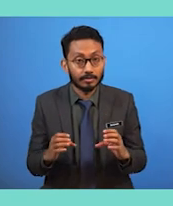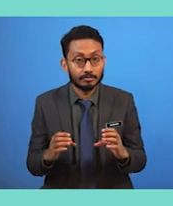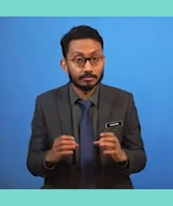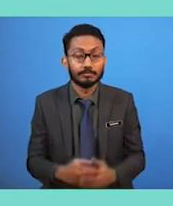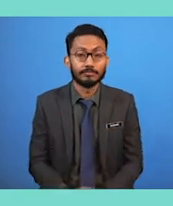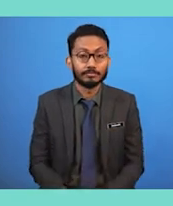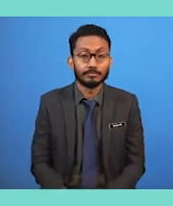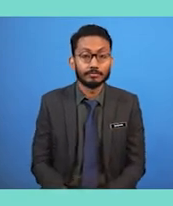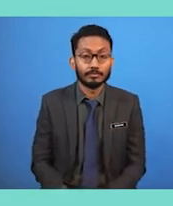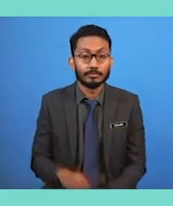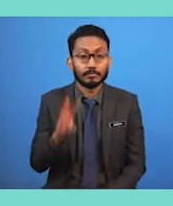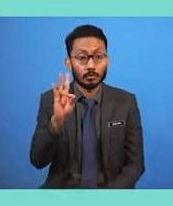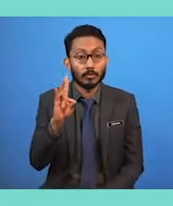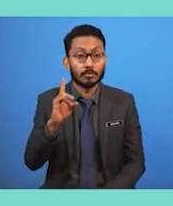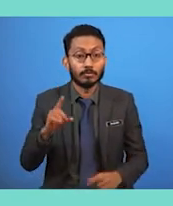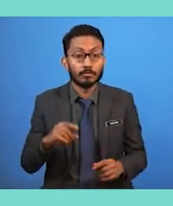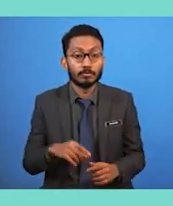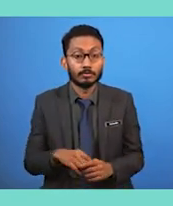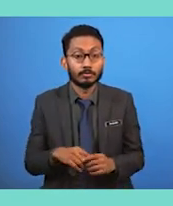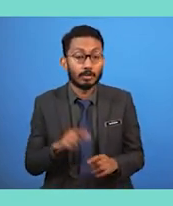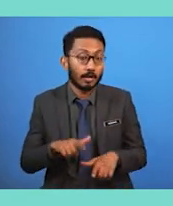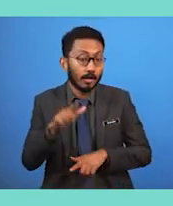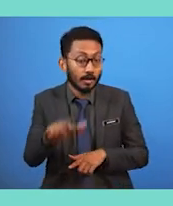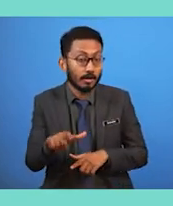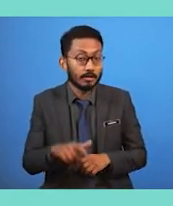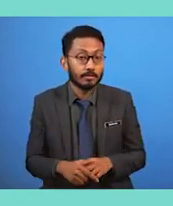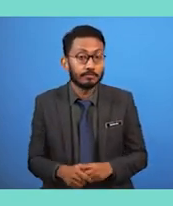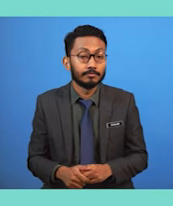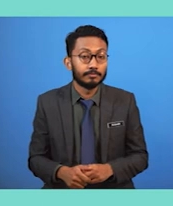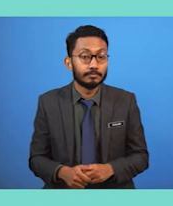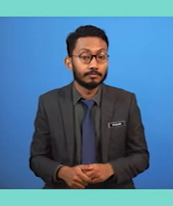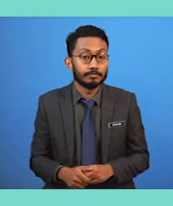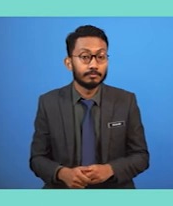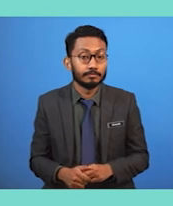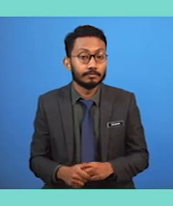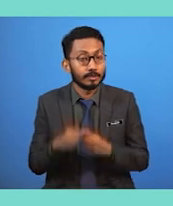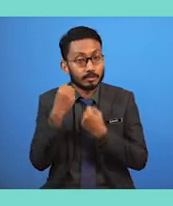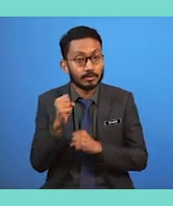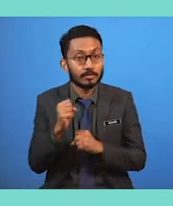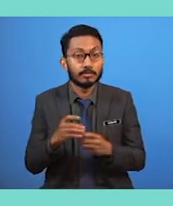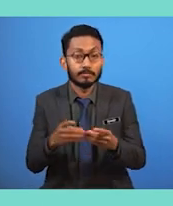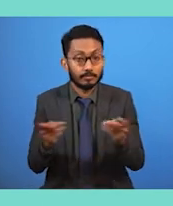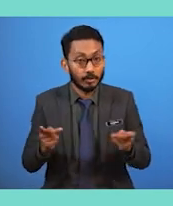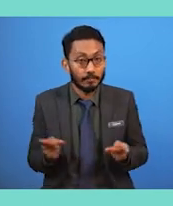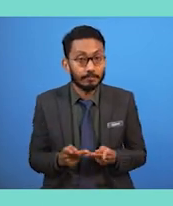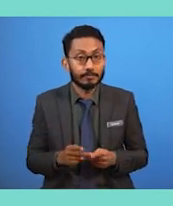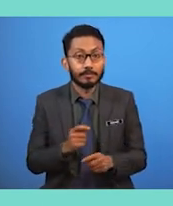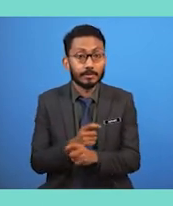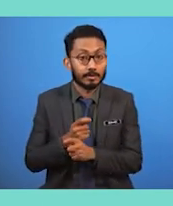mempunyai 7 langkah utama, iaitu pertama adalah penyediaan kolam ternakan.